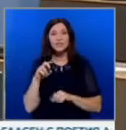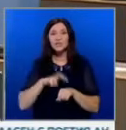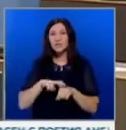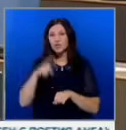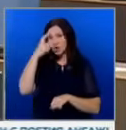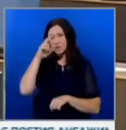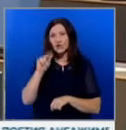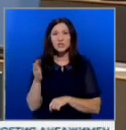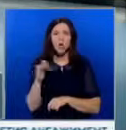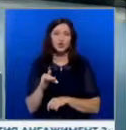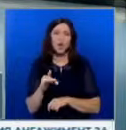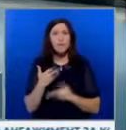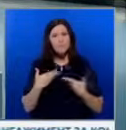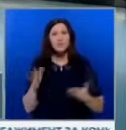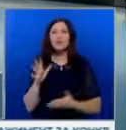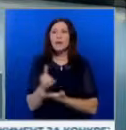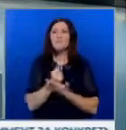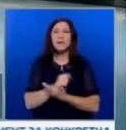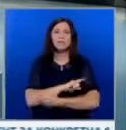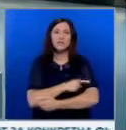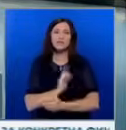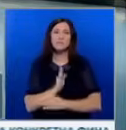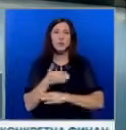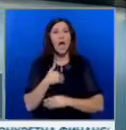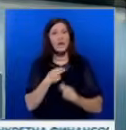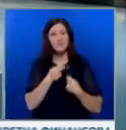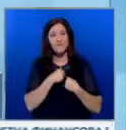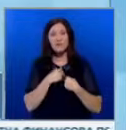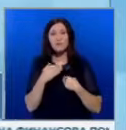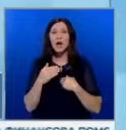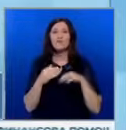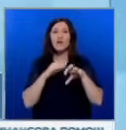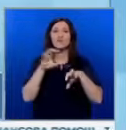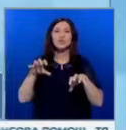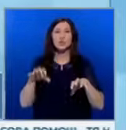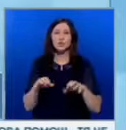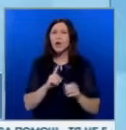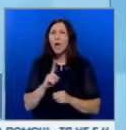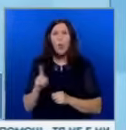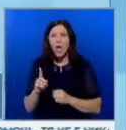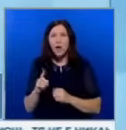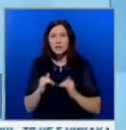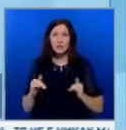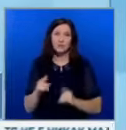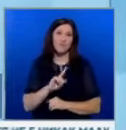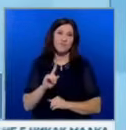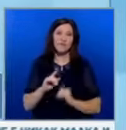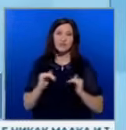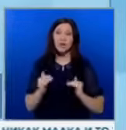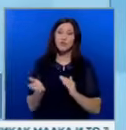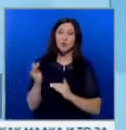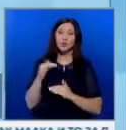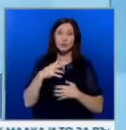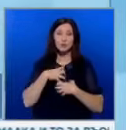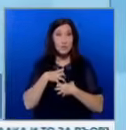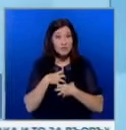заяви още. Ние ще намерим сили да се преодолее. Аз вярвам в структурите... Не разделението. Натрупаното напрежение и